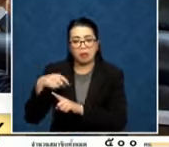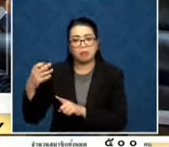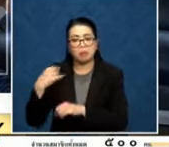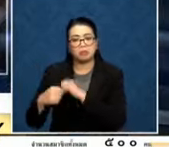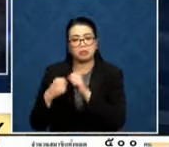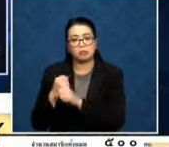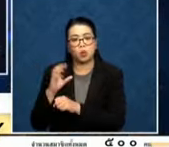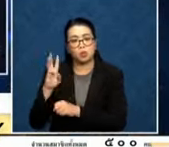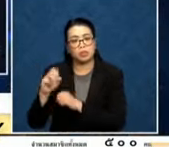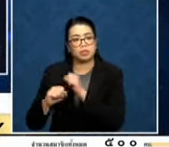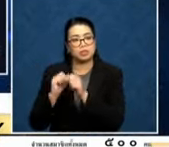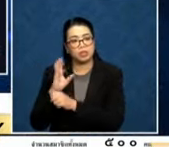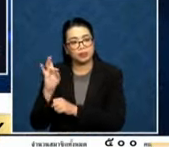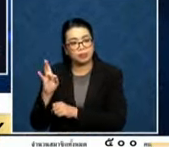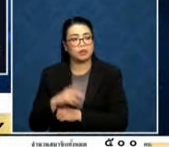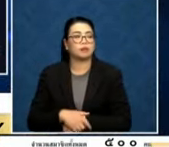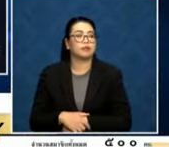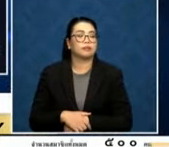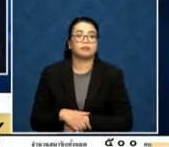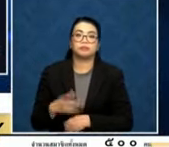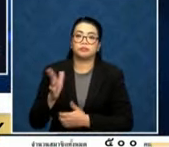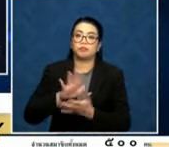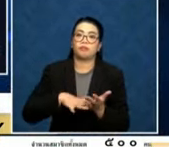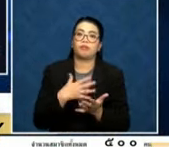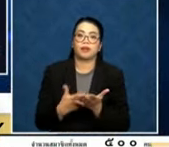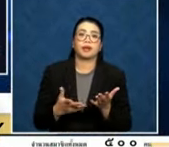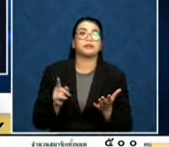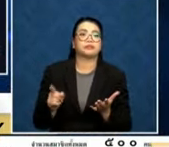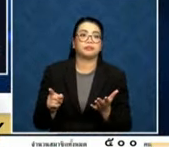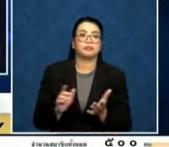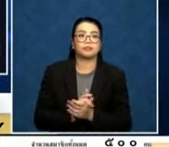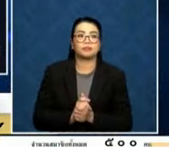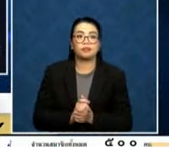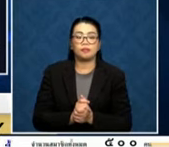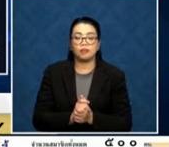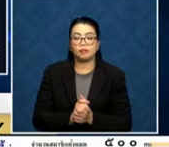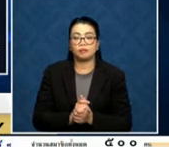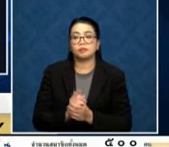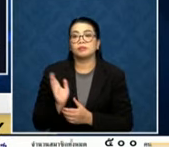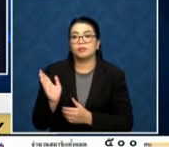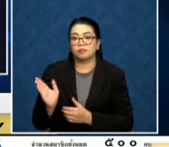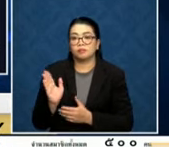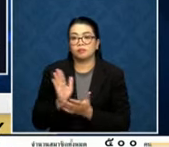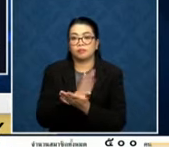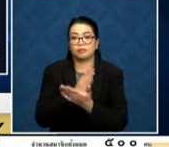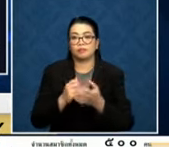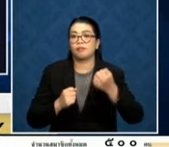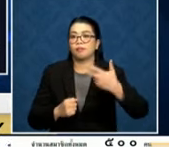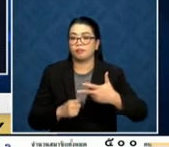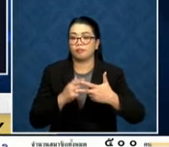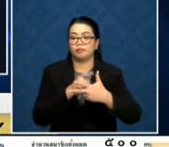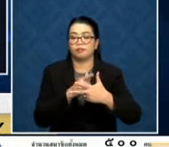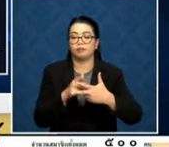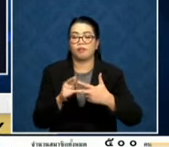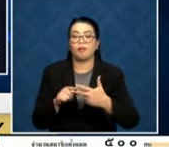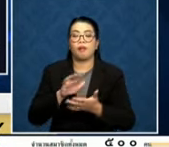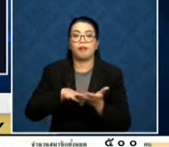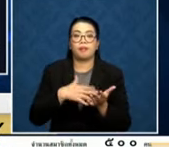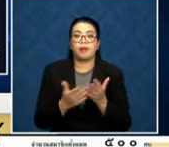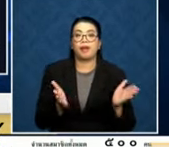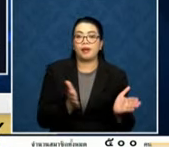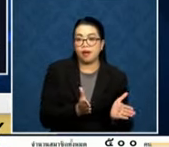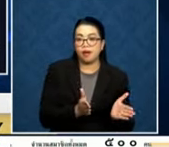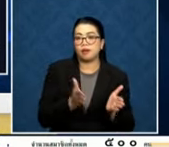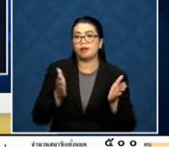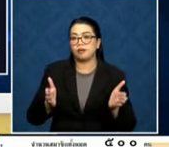มาครับการขับเคลื่อนแผนที่ผ่านมาก็น่าสนใจไม่แพ้กันครับท่านประธานครับตามแผนนี้แบ่งออกเป็น 3ระยะครับระยะสั้นระยะกลาง